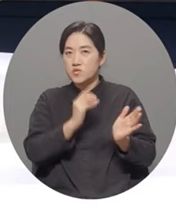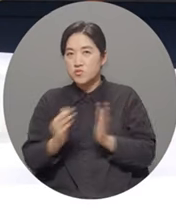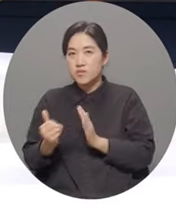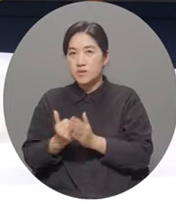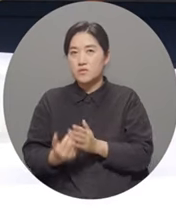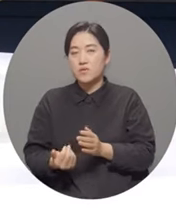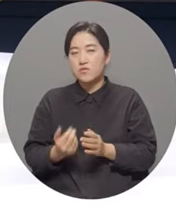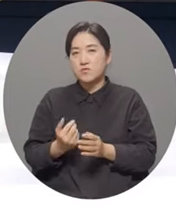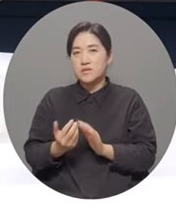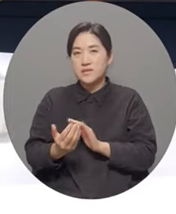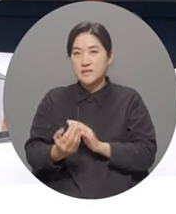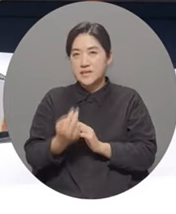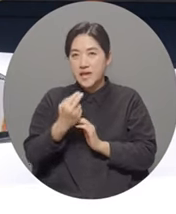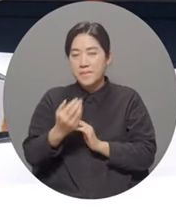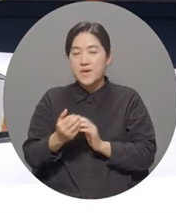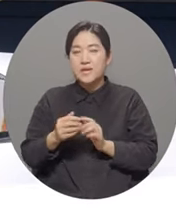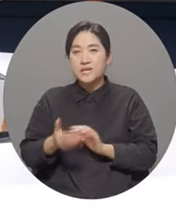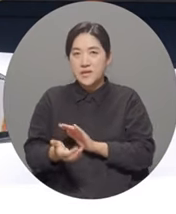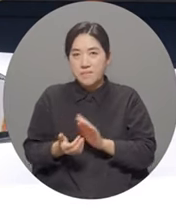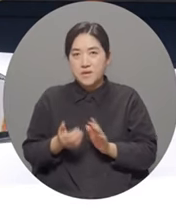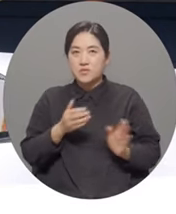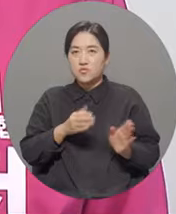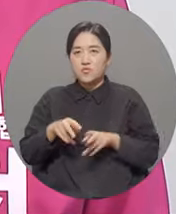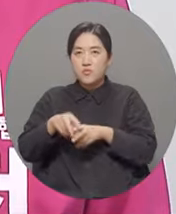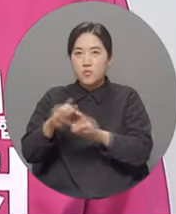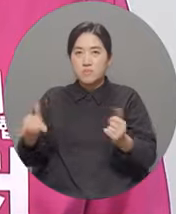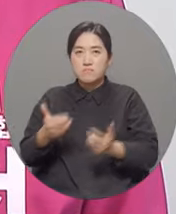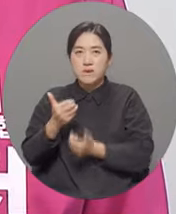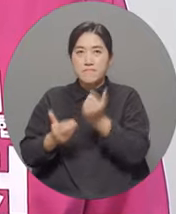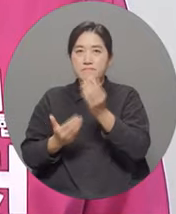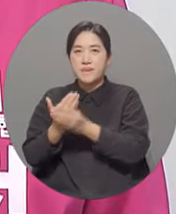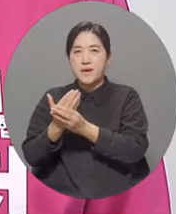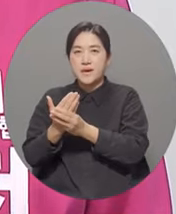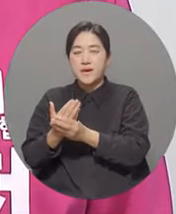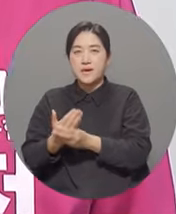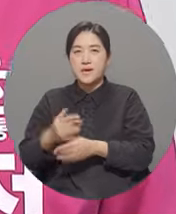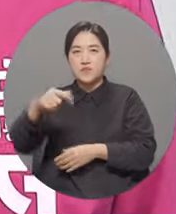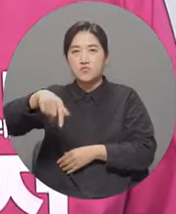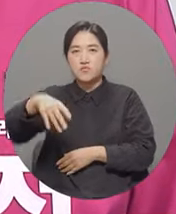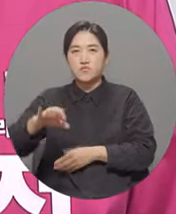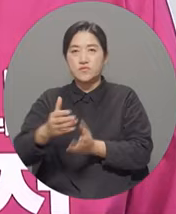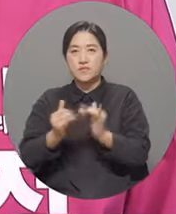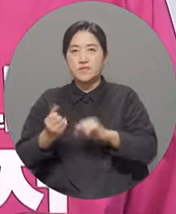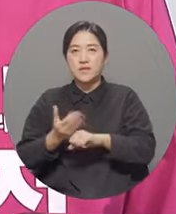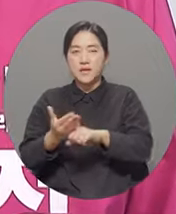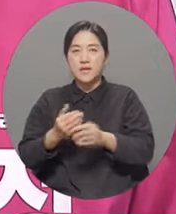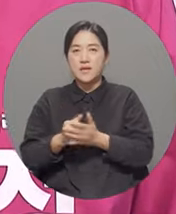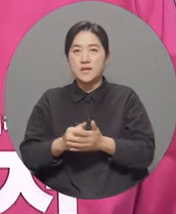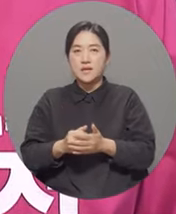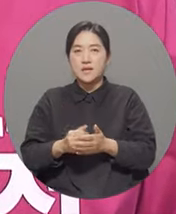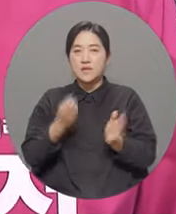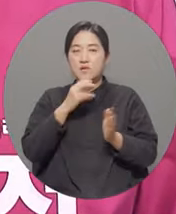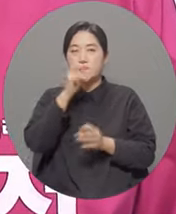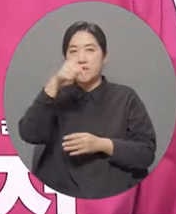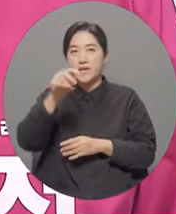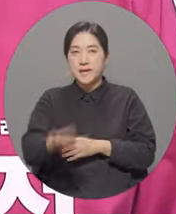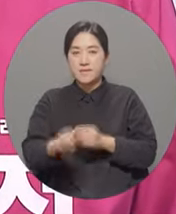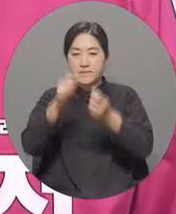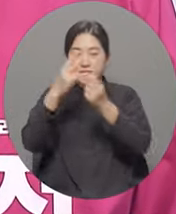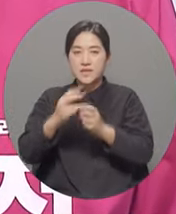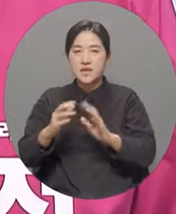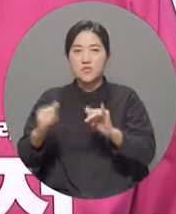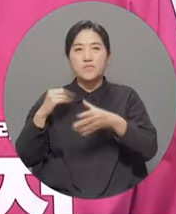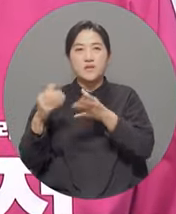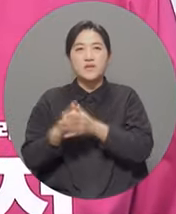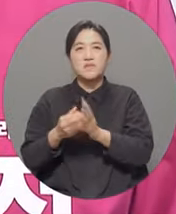반발이 나왔습니다 구승은 기자입니다 경기 용인갑 지난 세 차례 총선에서 모두 국민의